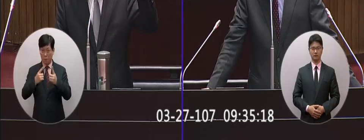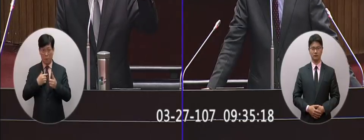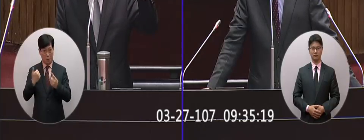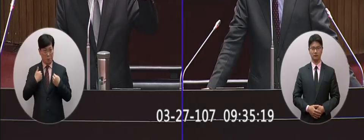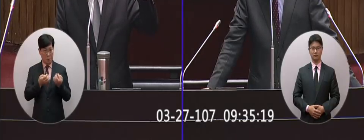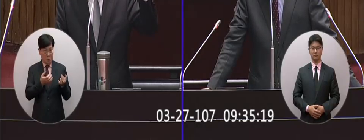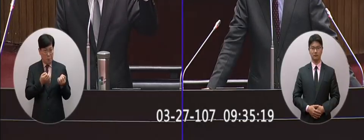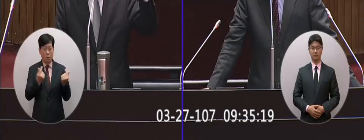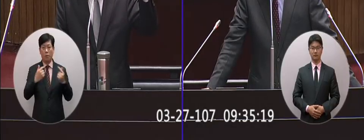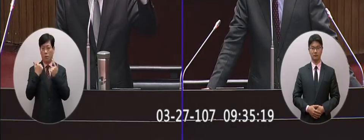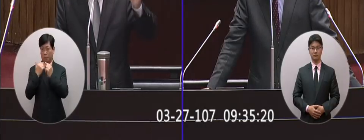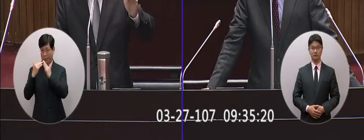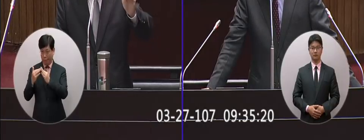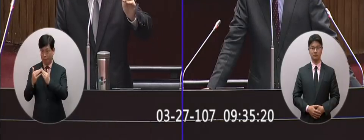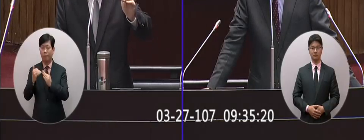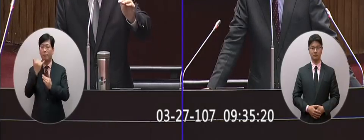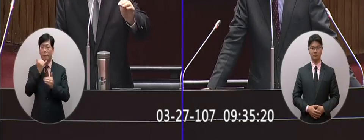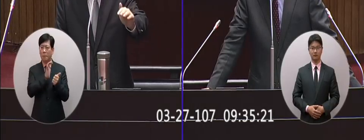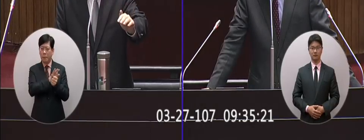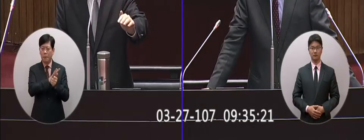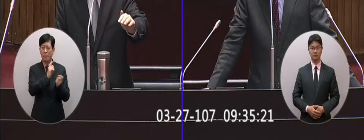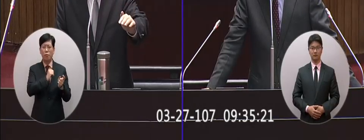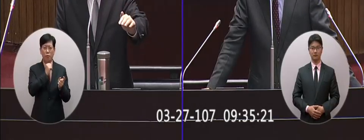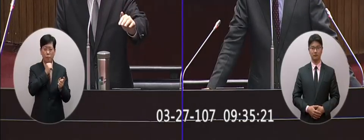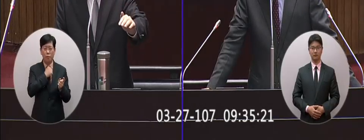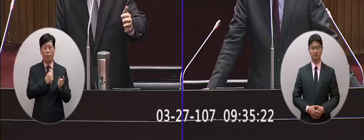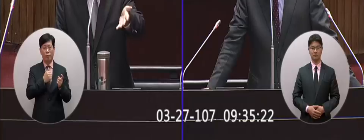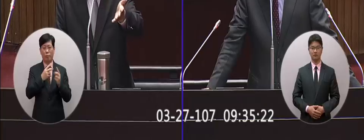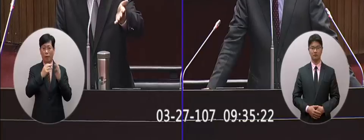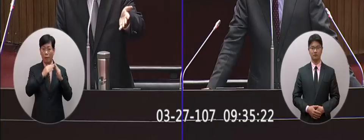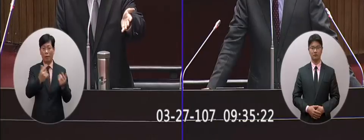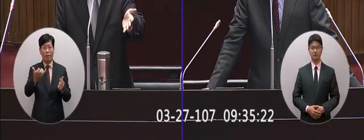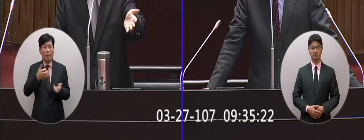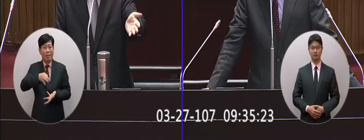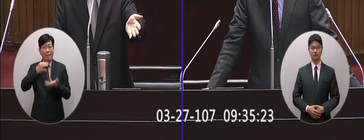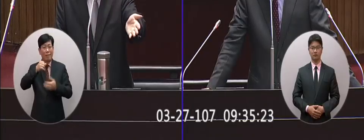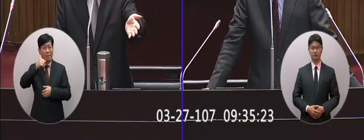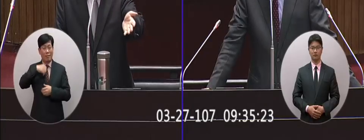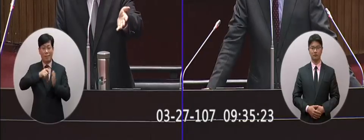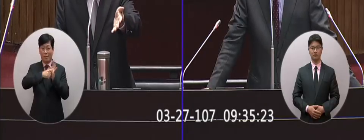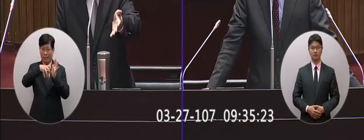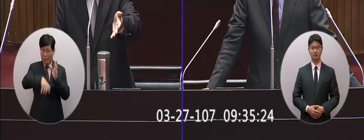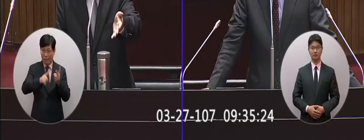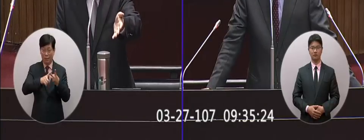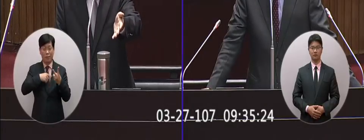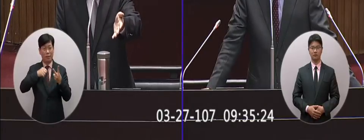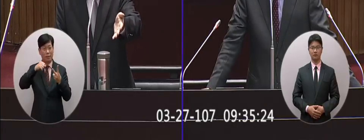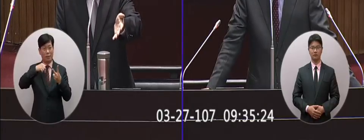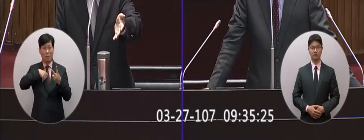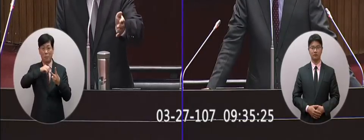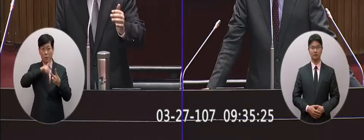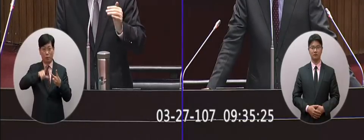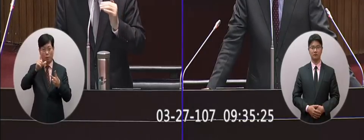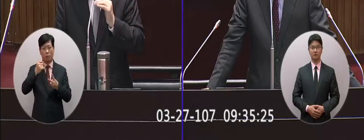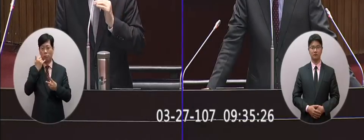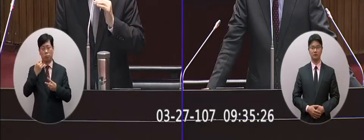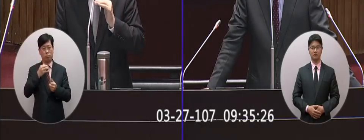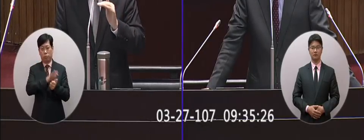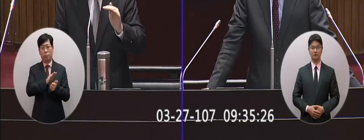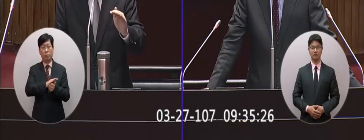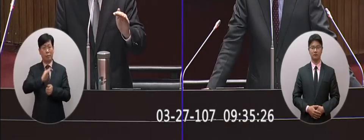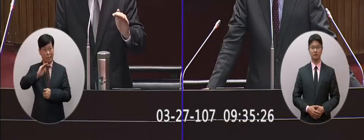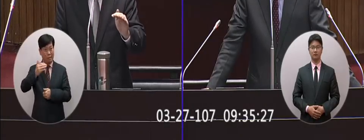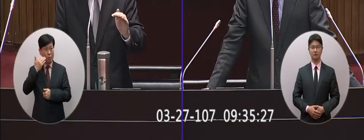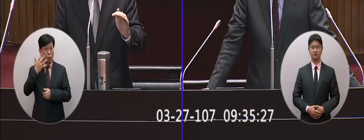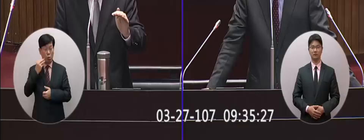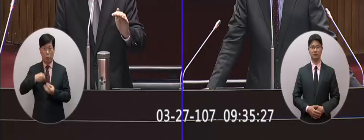有的城市，好像台北市，可以帮助比较没有的城市，像好比你刚举的嘉义县或是屏东等等。那如果